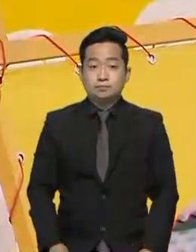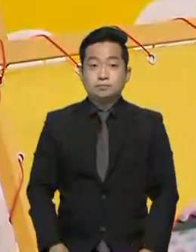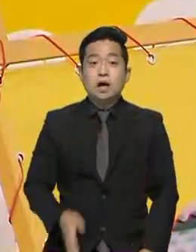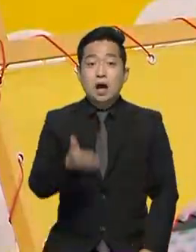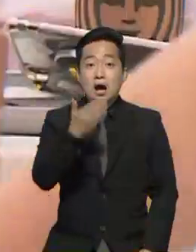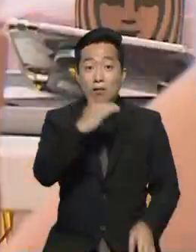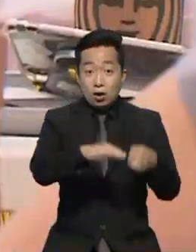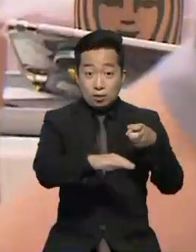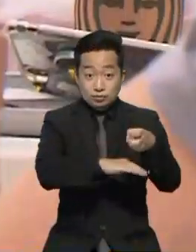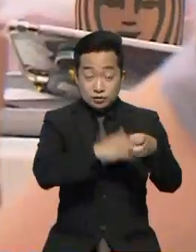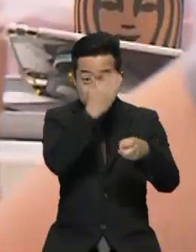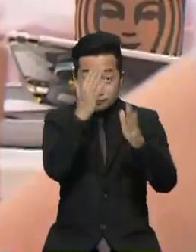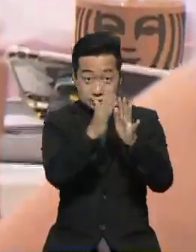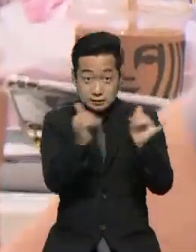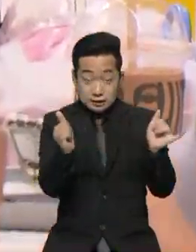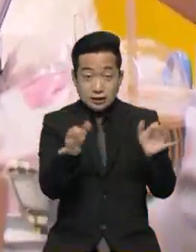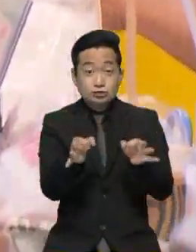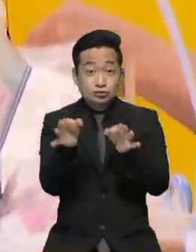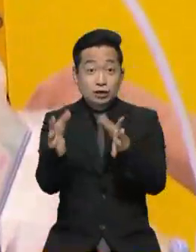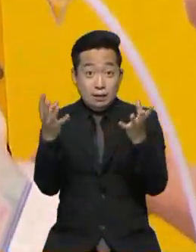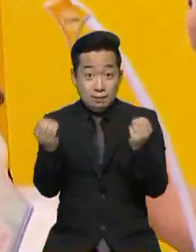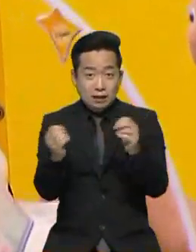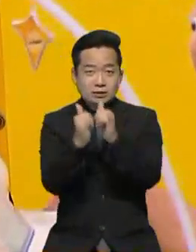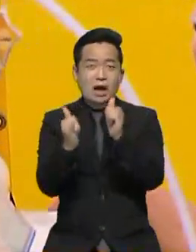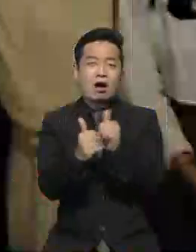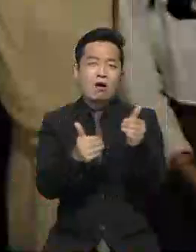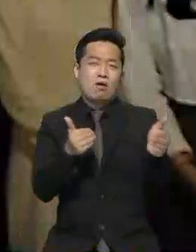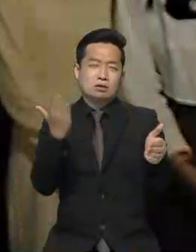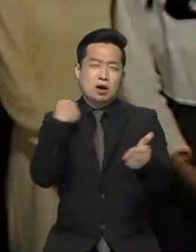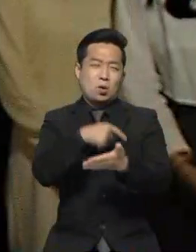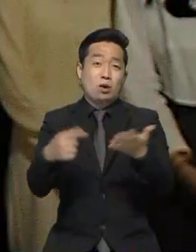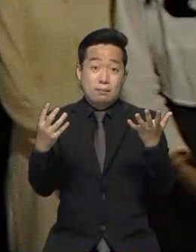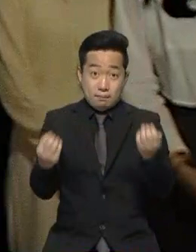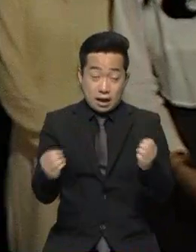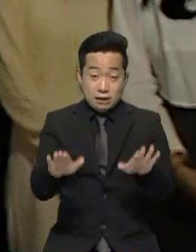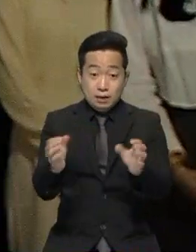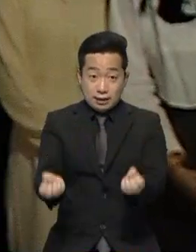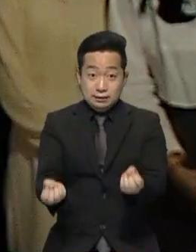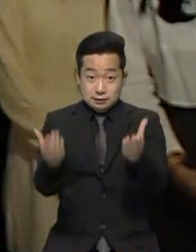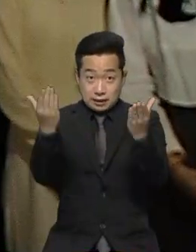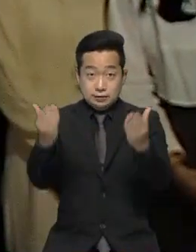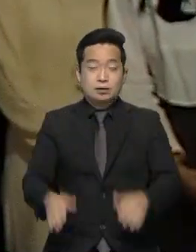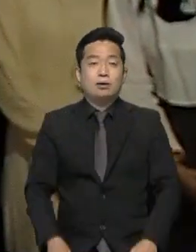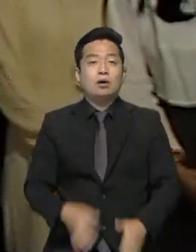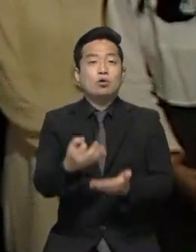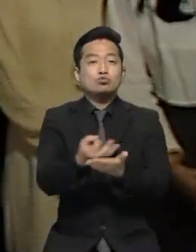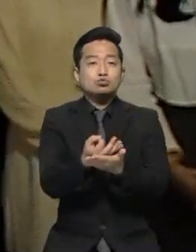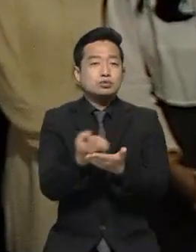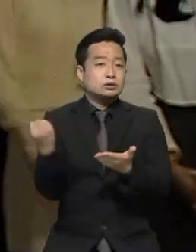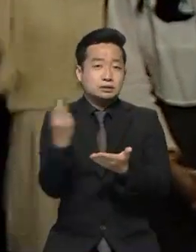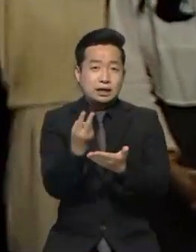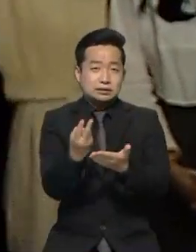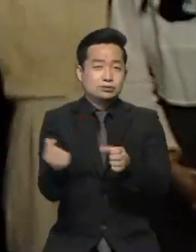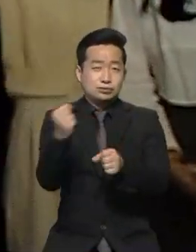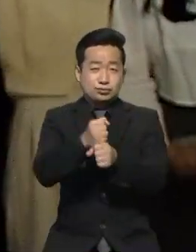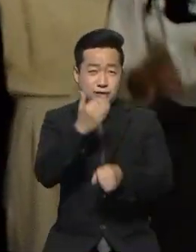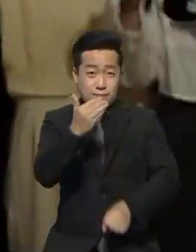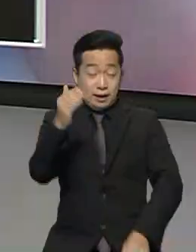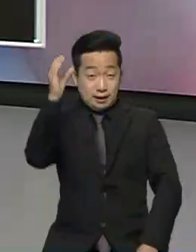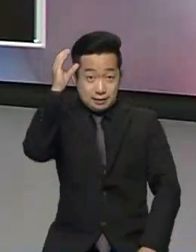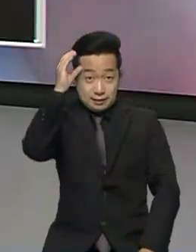사업자들이 오랜 사회적 거리두기로 어려움을 겪었던 만큼 이번 행사를 계기로 판로를 회복할 수 있을 걸로